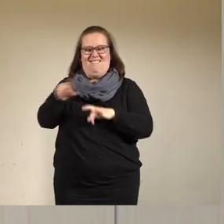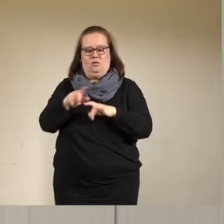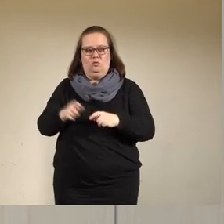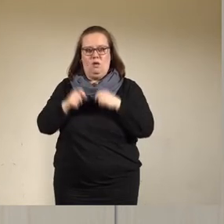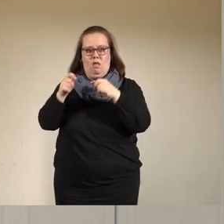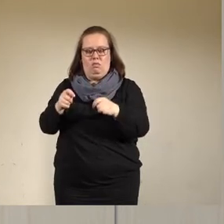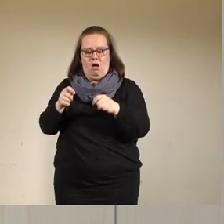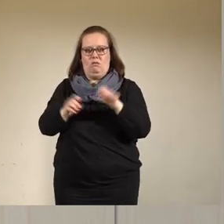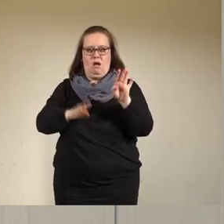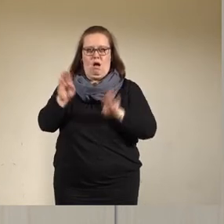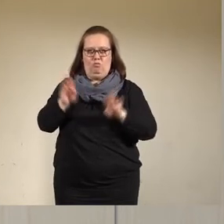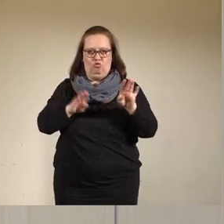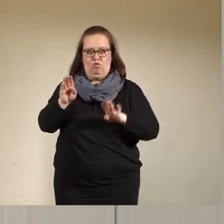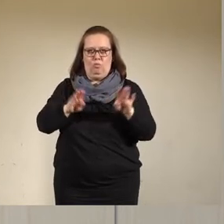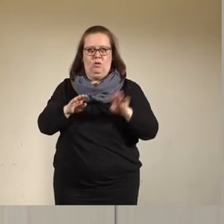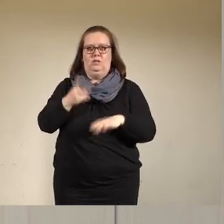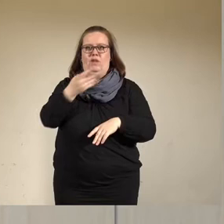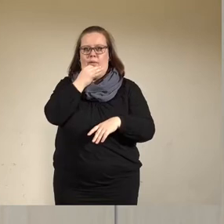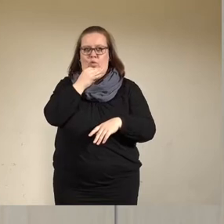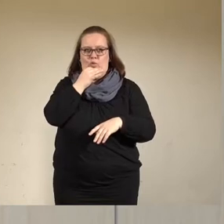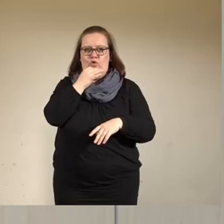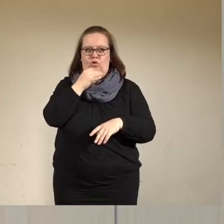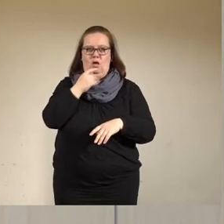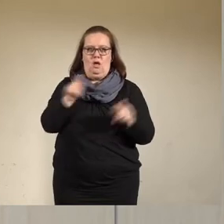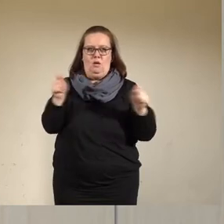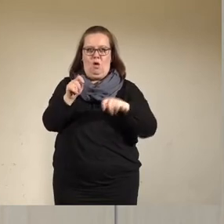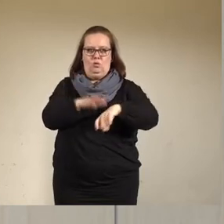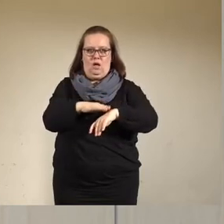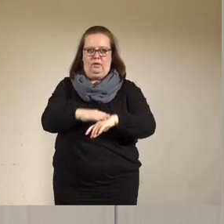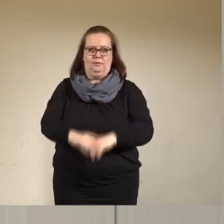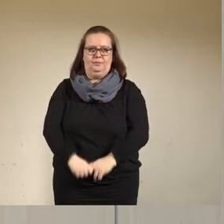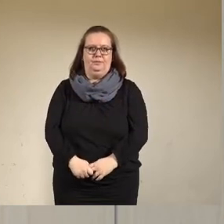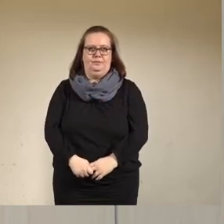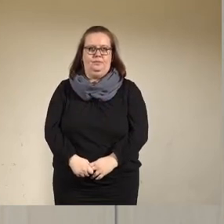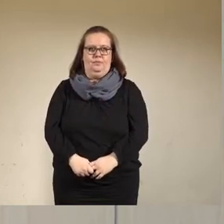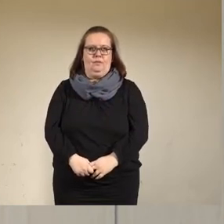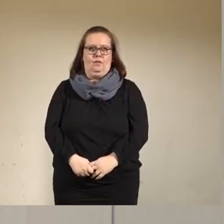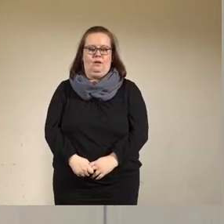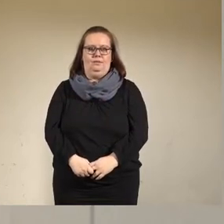Ergänzungsantrag dann abgestimmt wird, bitten wir um eine zweiminütige Auszeit nochmal. Danke.